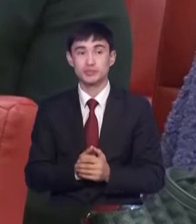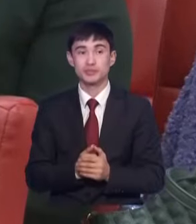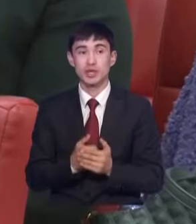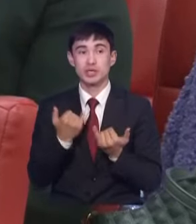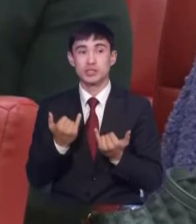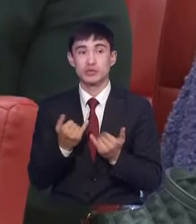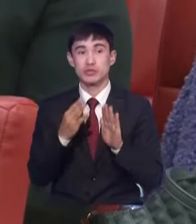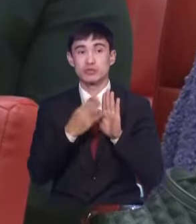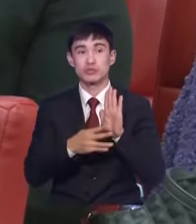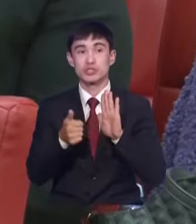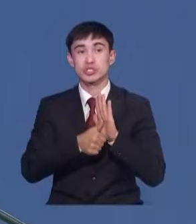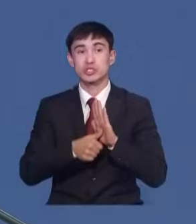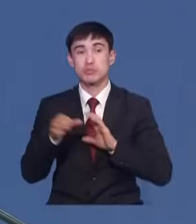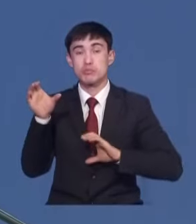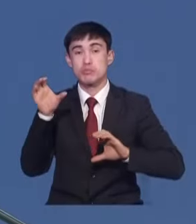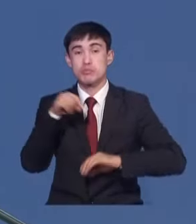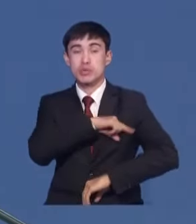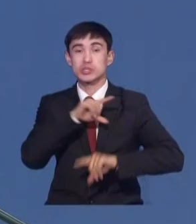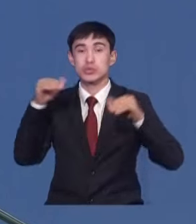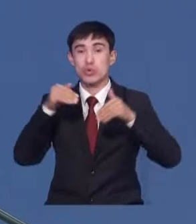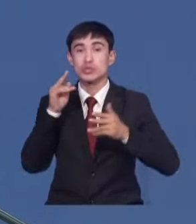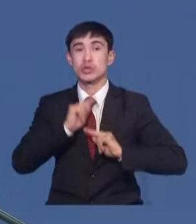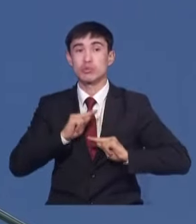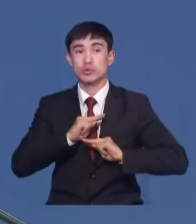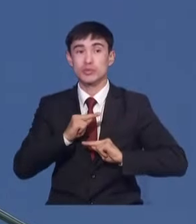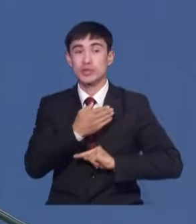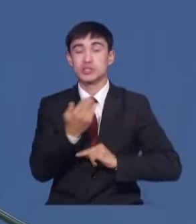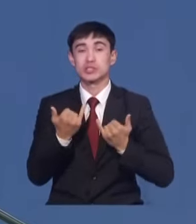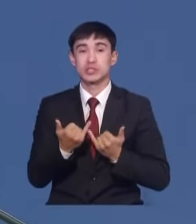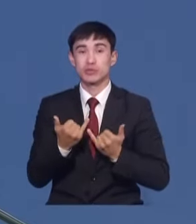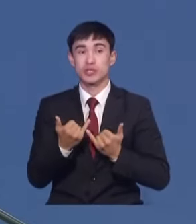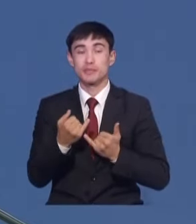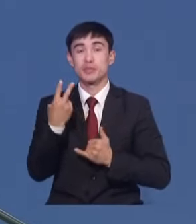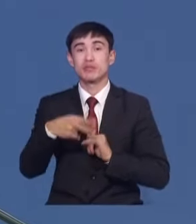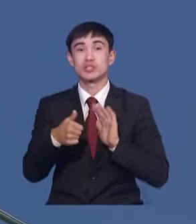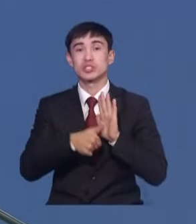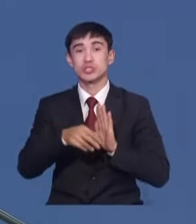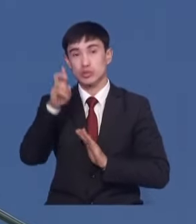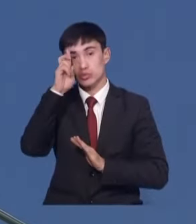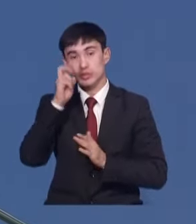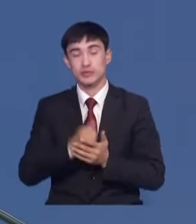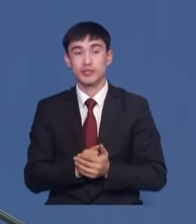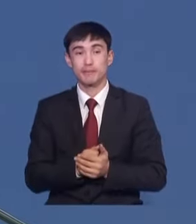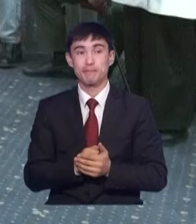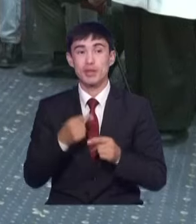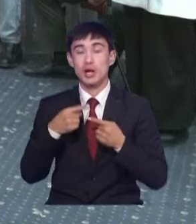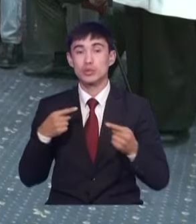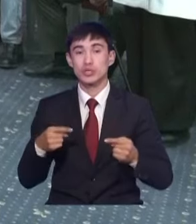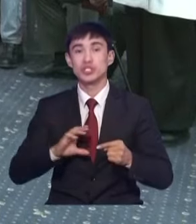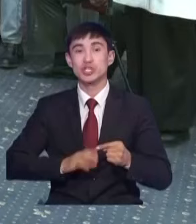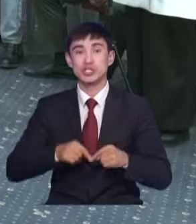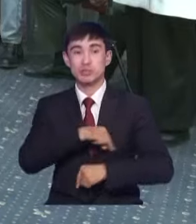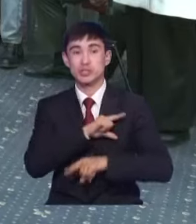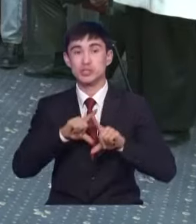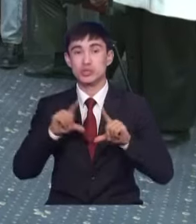сегодня 96 медицинских колледжей стране работают из них сегодня 26 государственных остальные частные